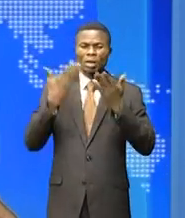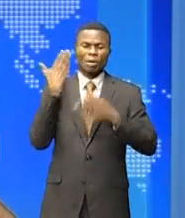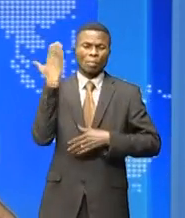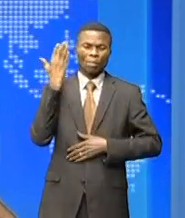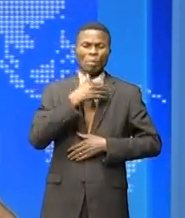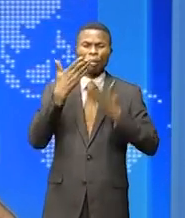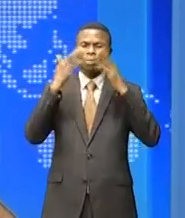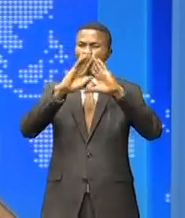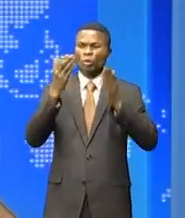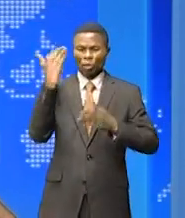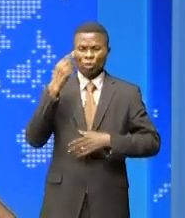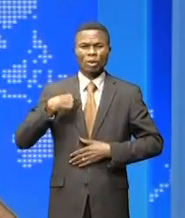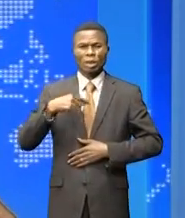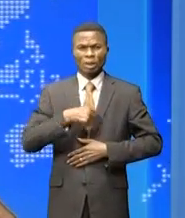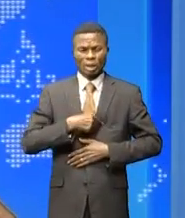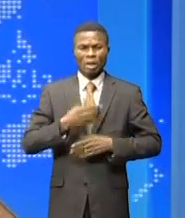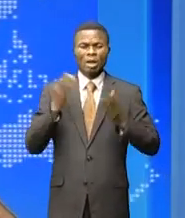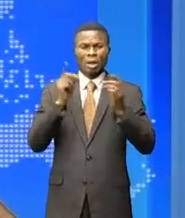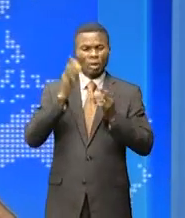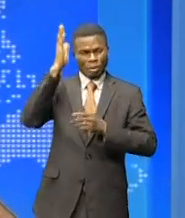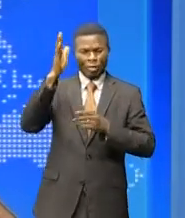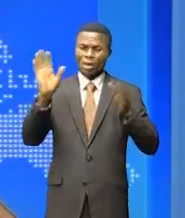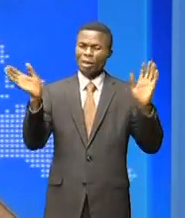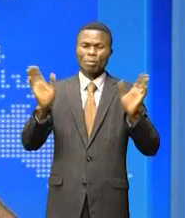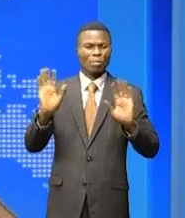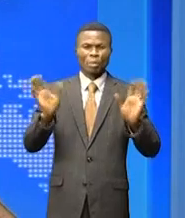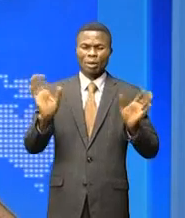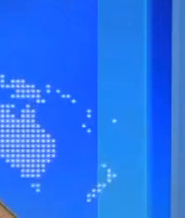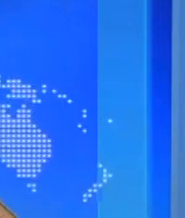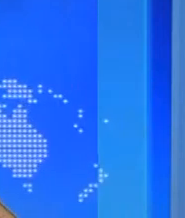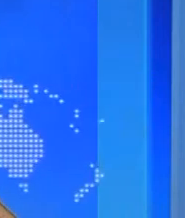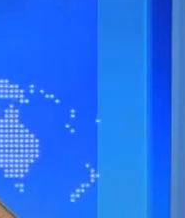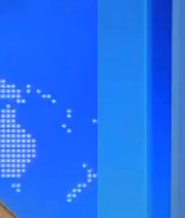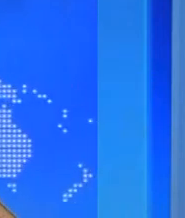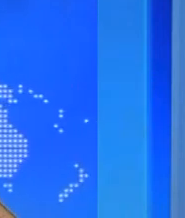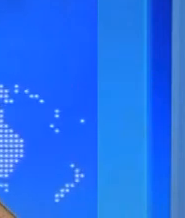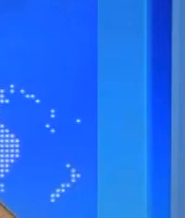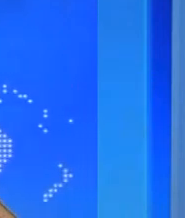messieurs, merci de nous avoir suivis. Je vous retrouve demain avec le même plaisir. Au revoir.